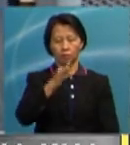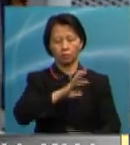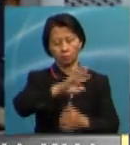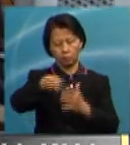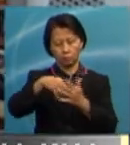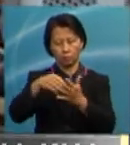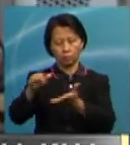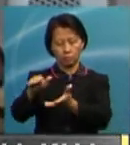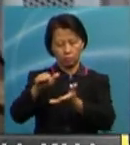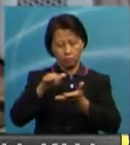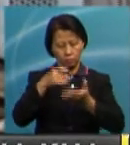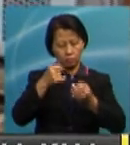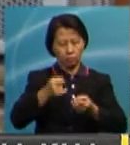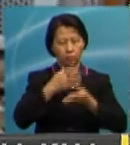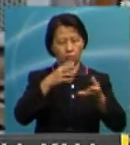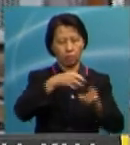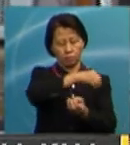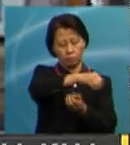provide